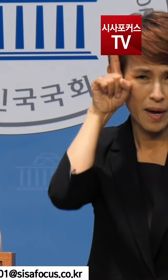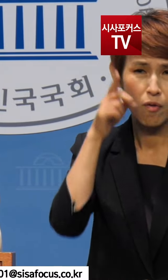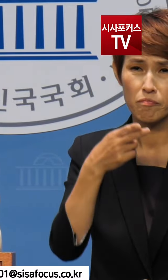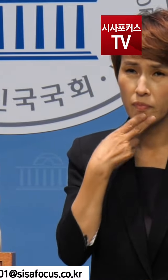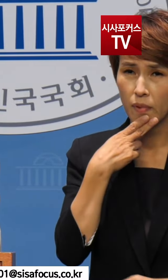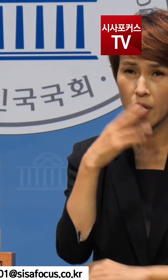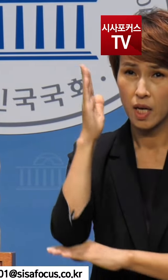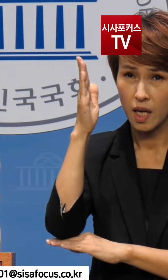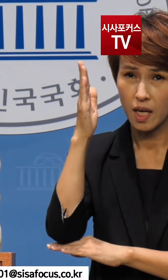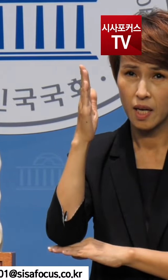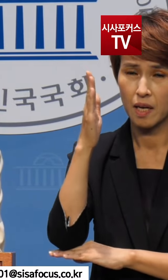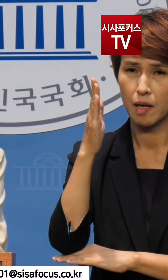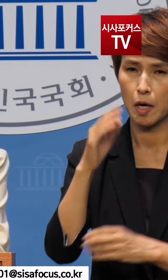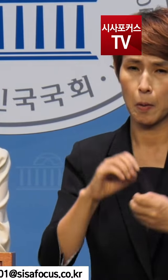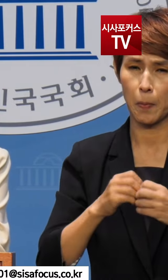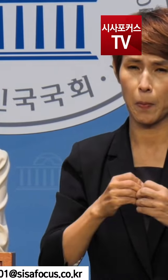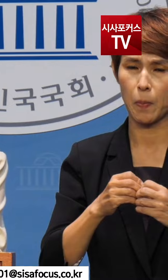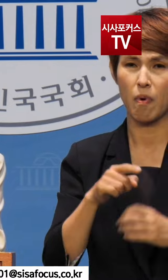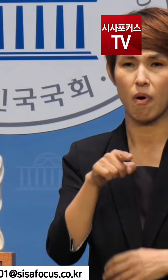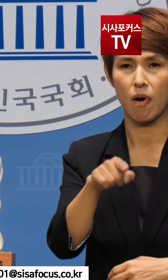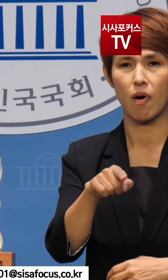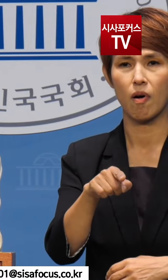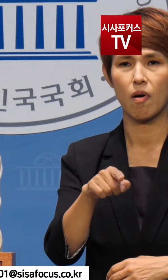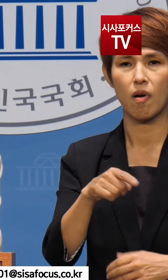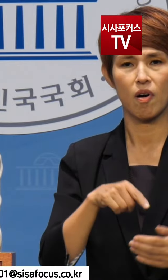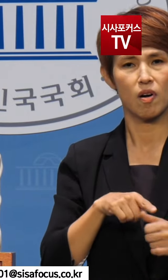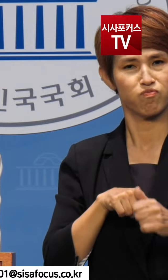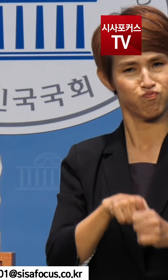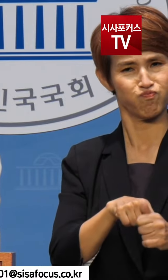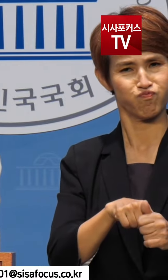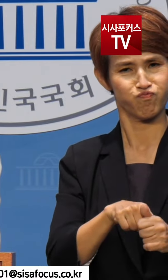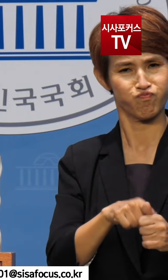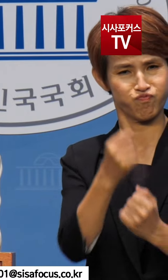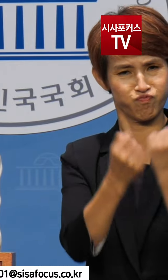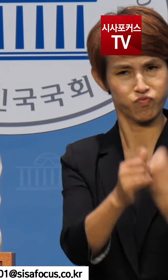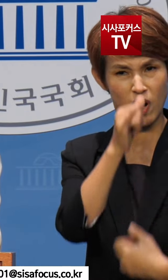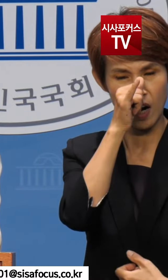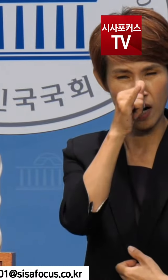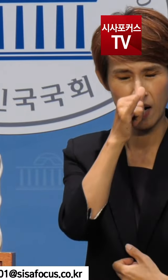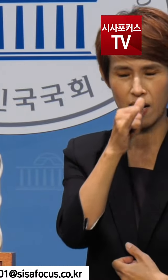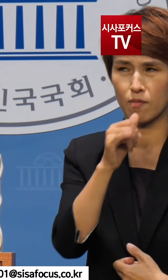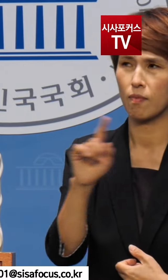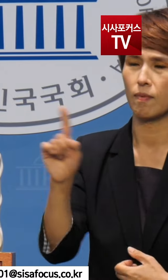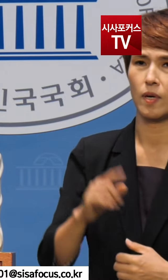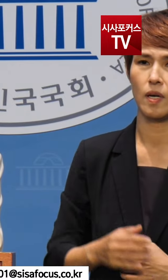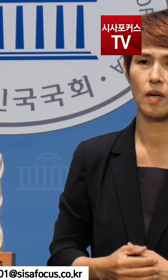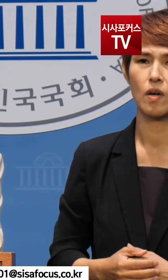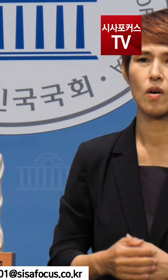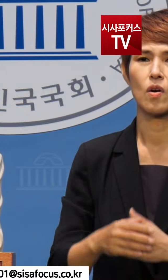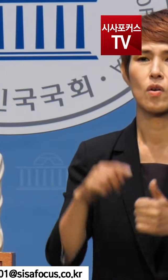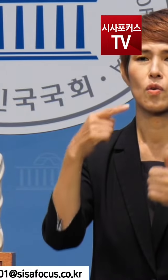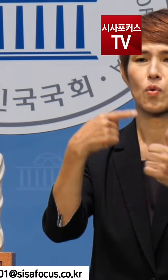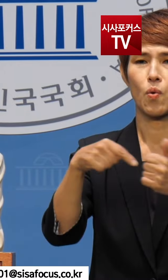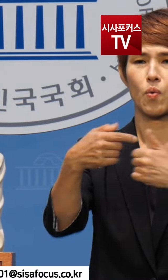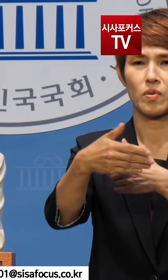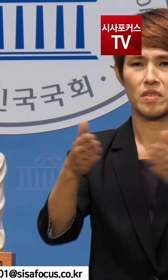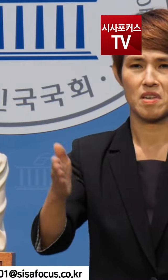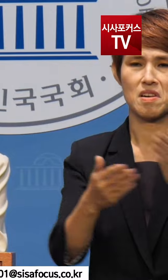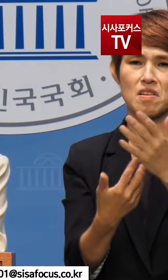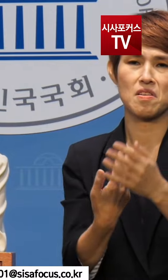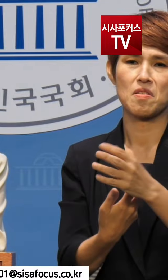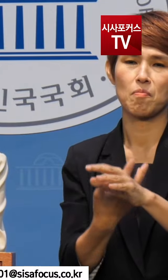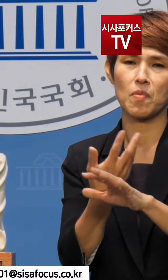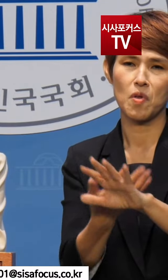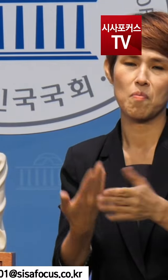논리로 밀어붙이기식 연수를 정당화하고 있습니다. 기관장으로서 교실혁명이라는 말을 쓰면서도 기본적인 준비도 안